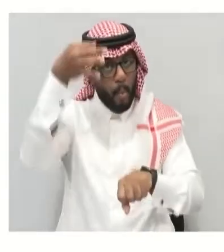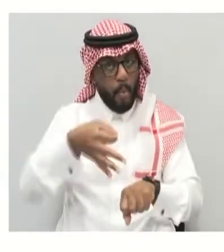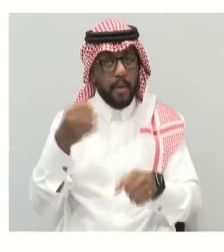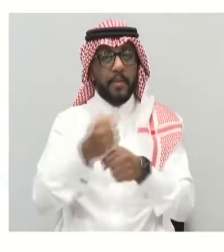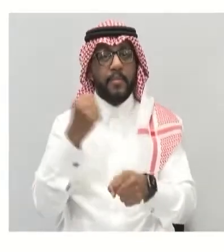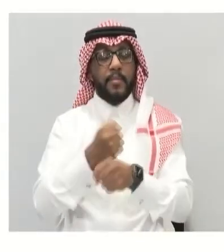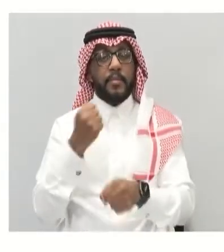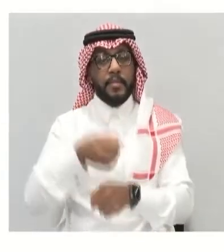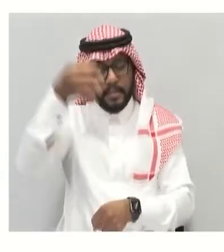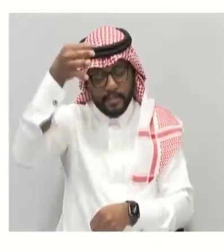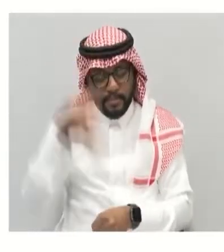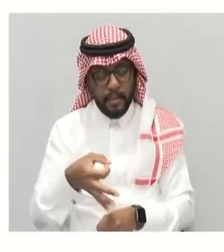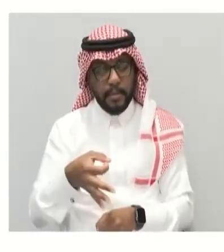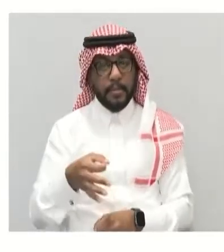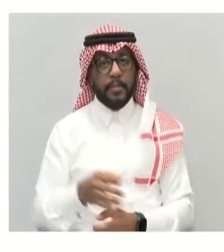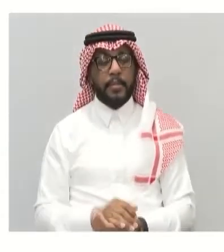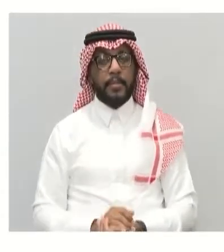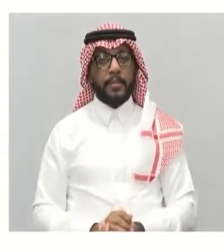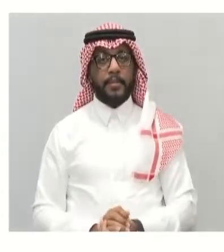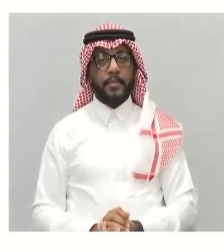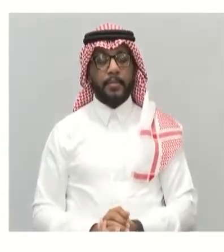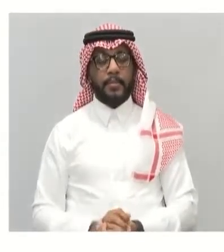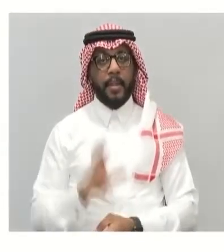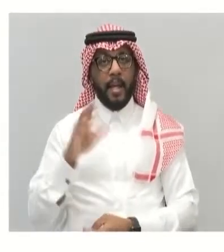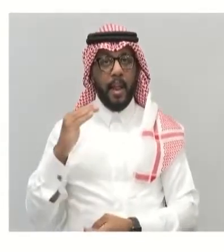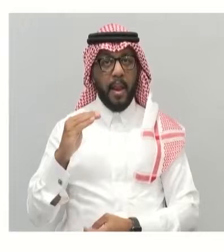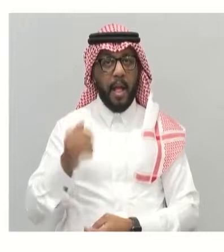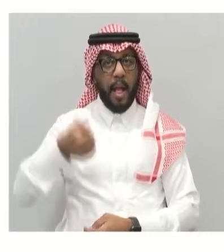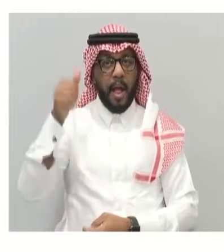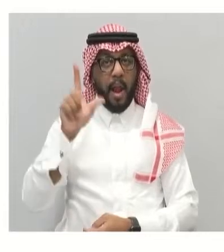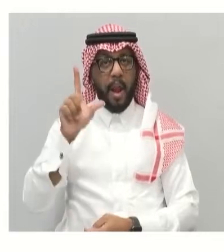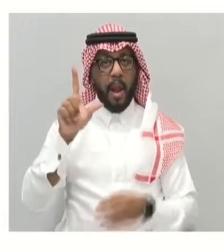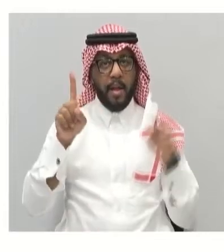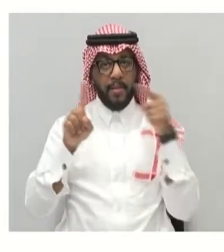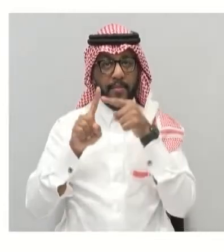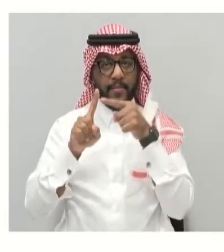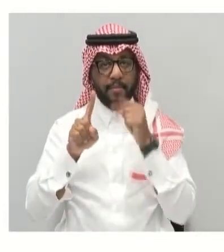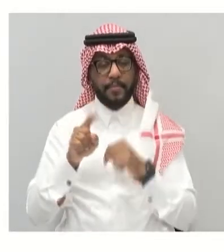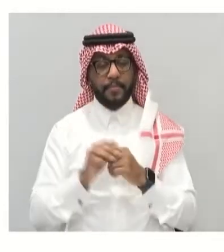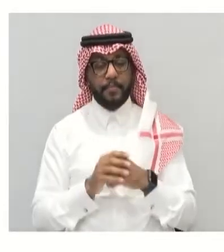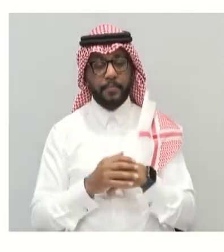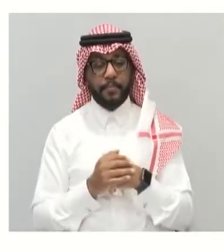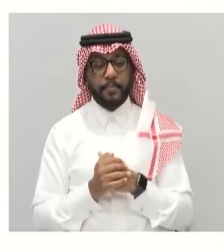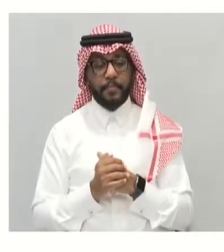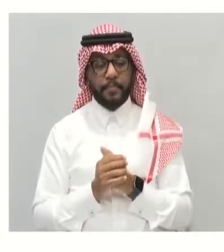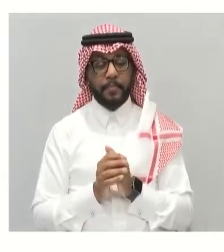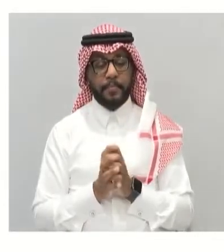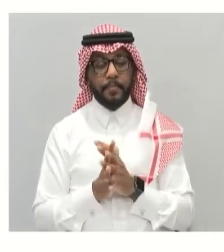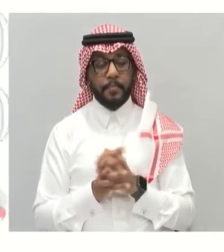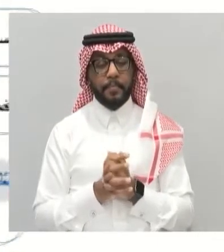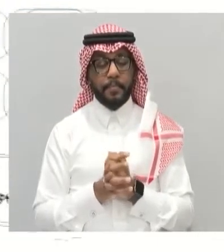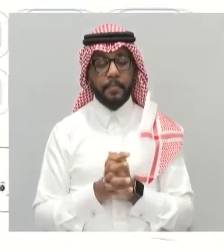الفعل وقت حدوث الفعل اذا هذه هذا الاستنتاج الذي اخذناه من المربعات